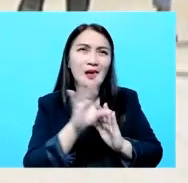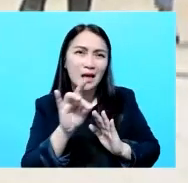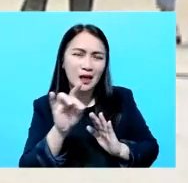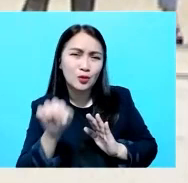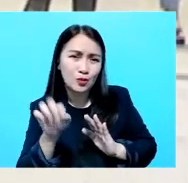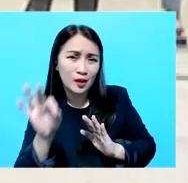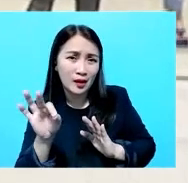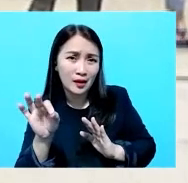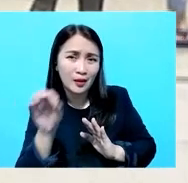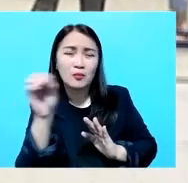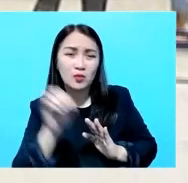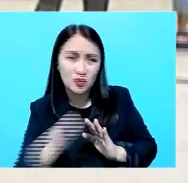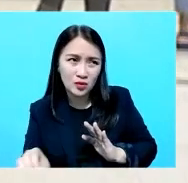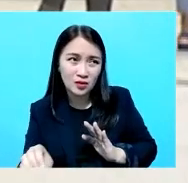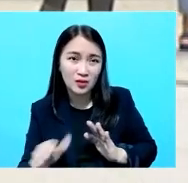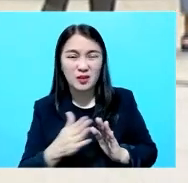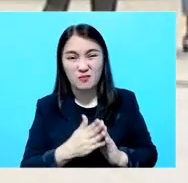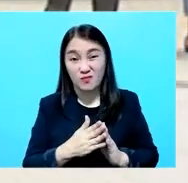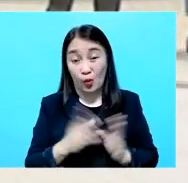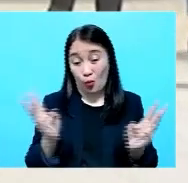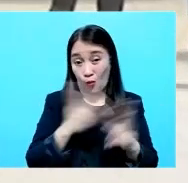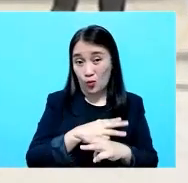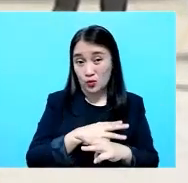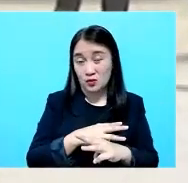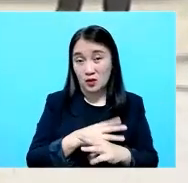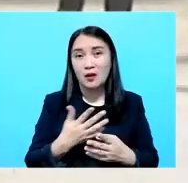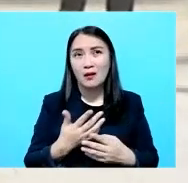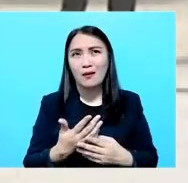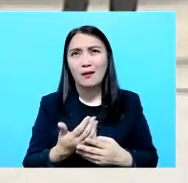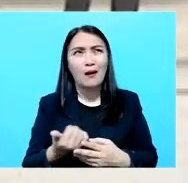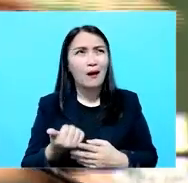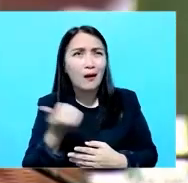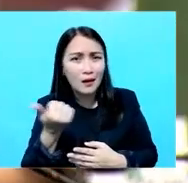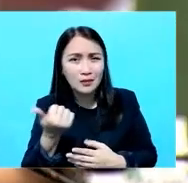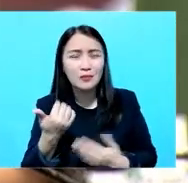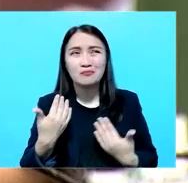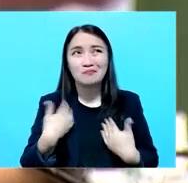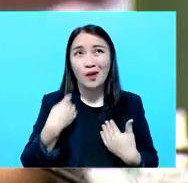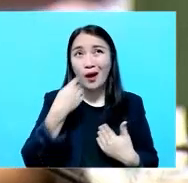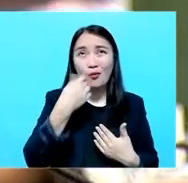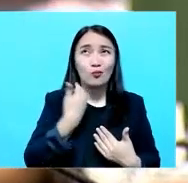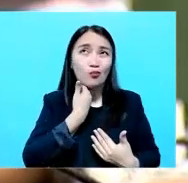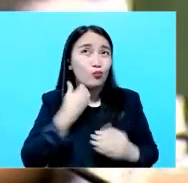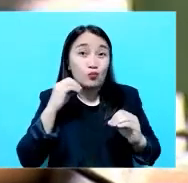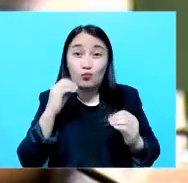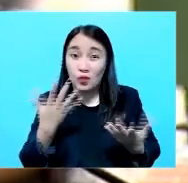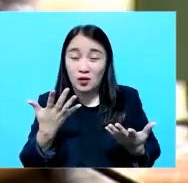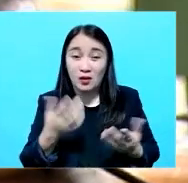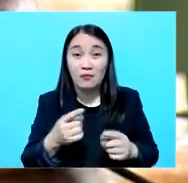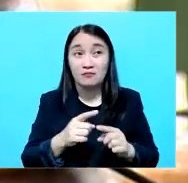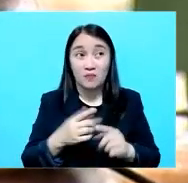severe at critical cases. Karamihan, asymptomatic o mild lang ang sintomas. Hindi rin punuan ng mga ospital at